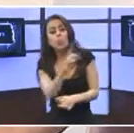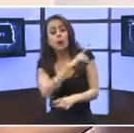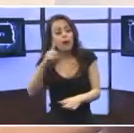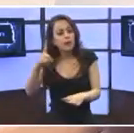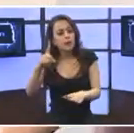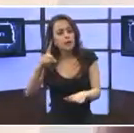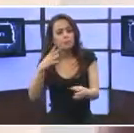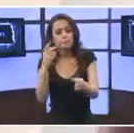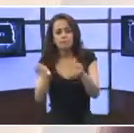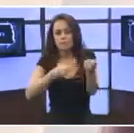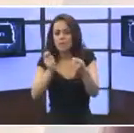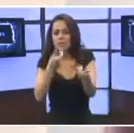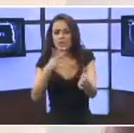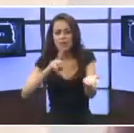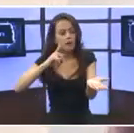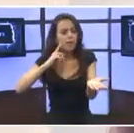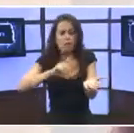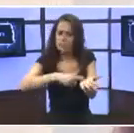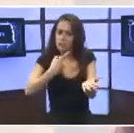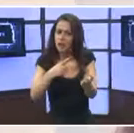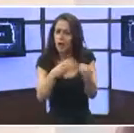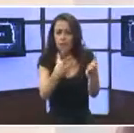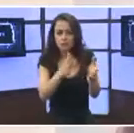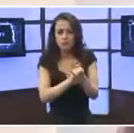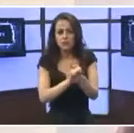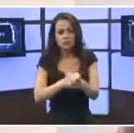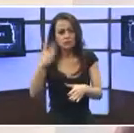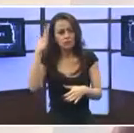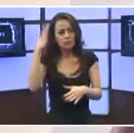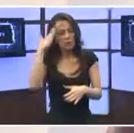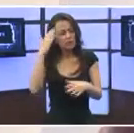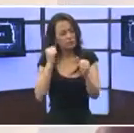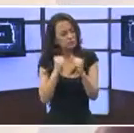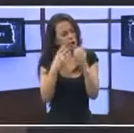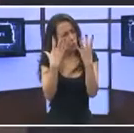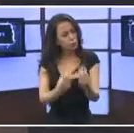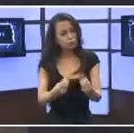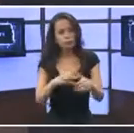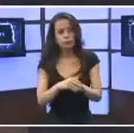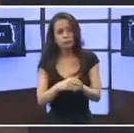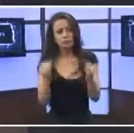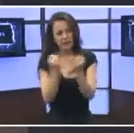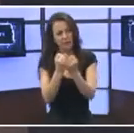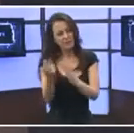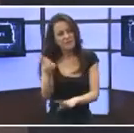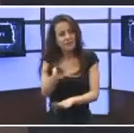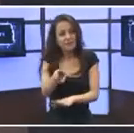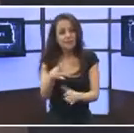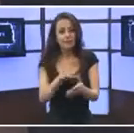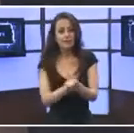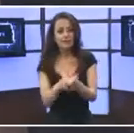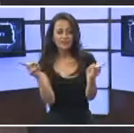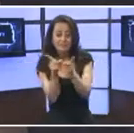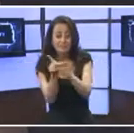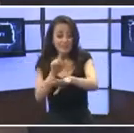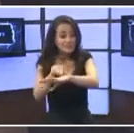Çünkü cenazemiz yani var. Başınız sağ olsun başkanım. Sağ olun. Bir memur, genç bir memur kardeşimiz. 35 yaşında rahmetli